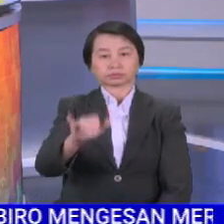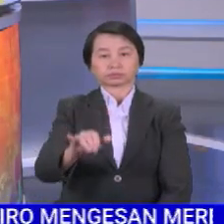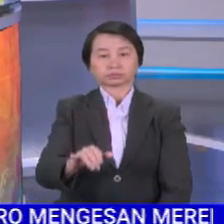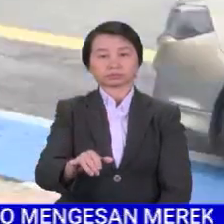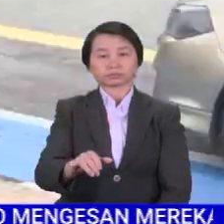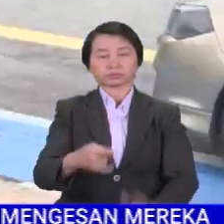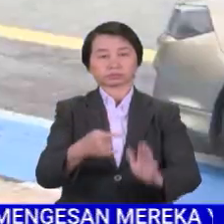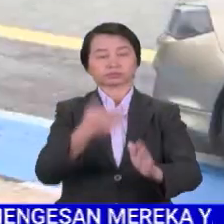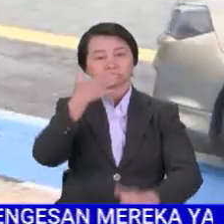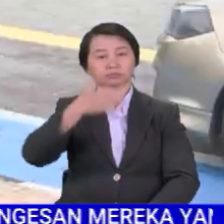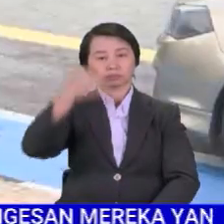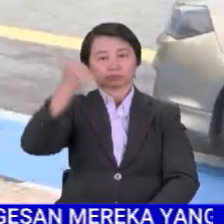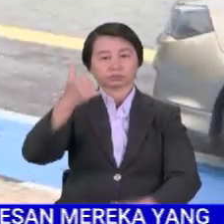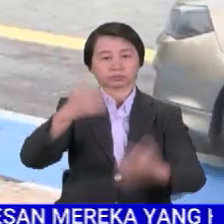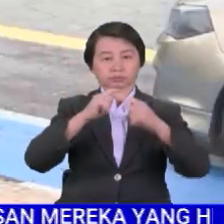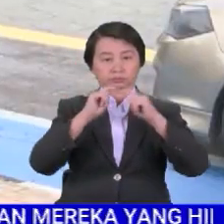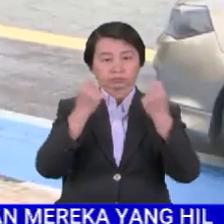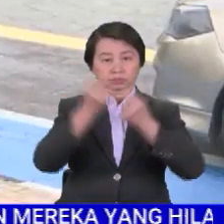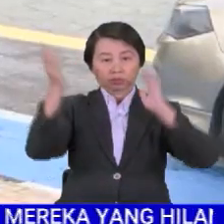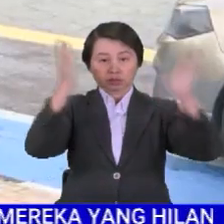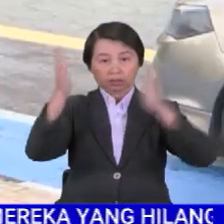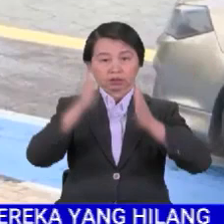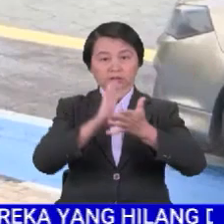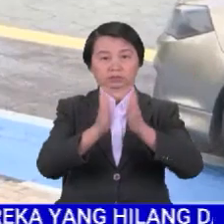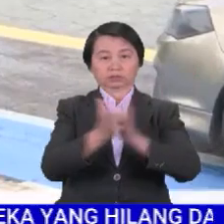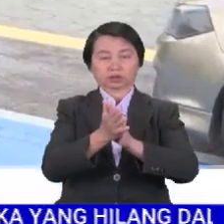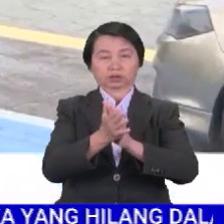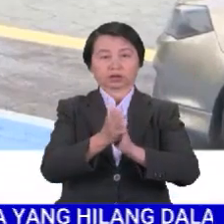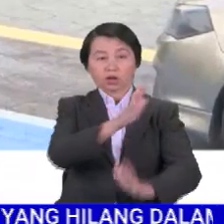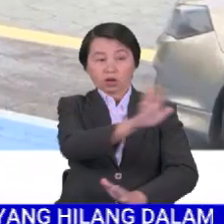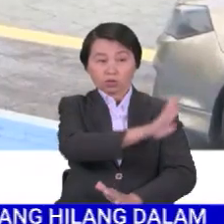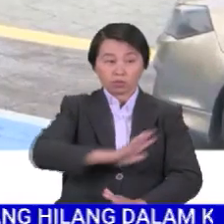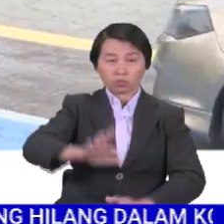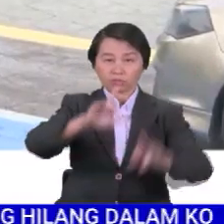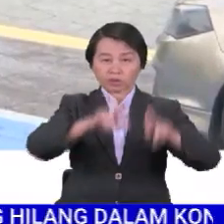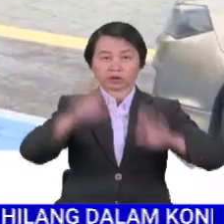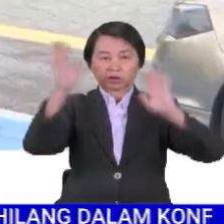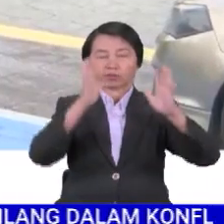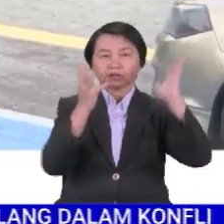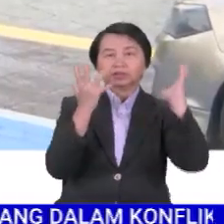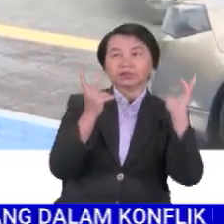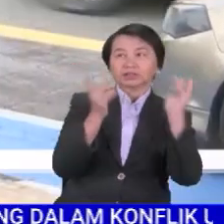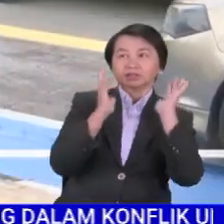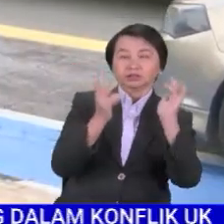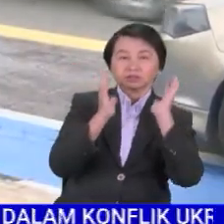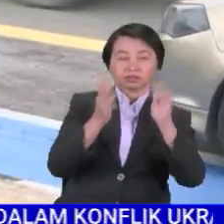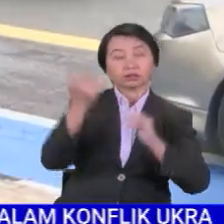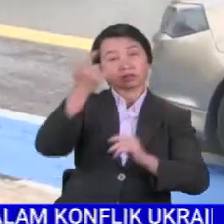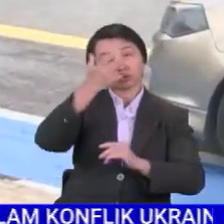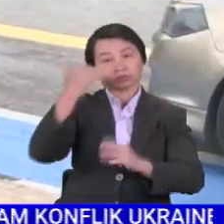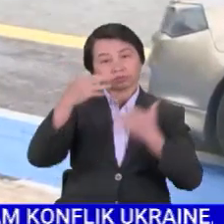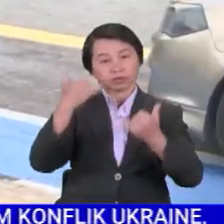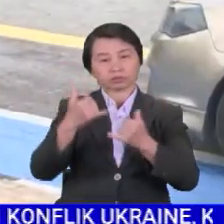persembahan terbaik harimau melaya pasti menjadi antara Yang Dinanti seluruh rakyat Malaysia